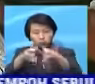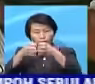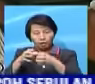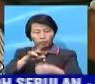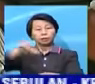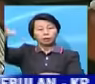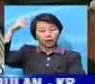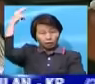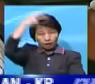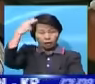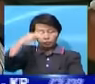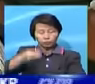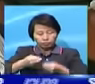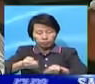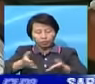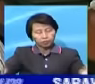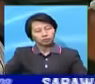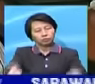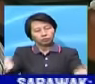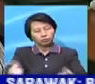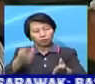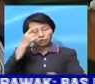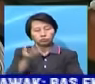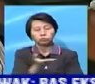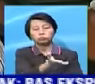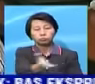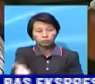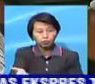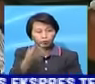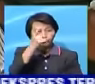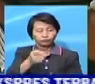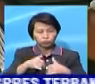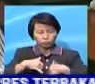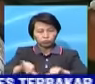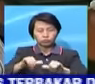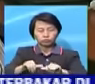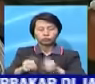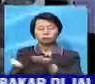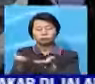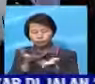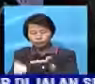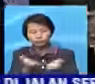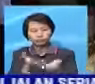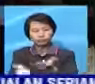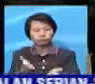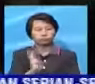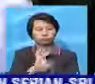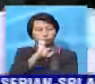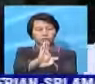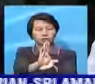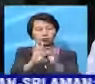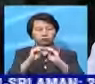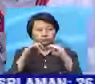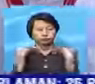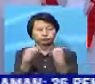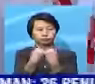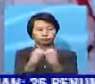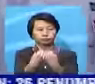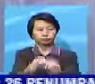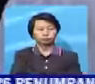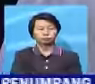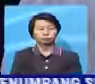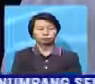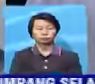sudah tentu ia memberikan motivasi dan semangat kepada mereka untuk terus memberi perkhidmatan, membantu masyarakat.